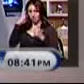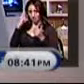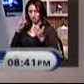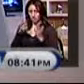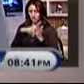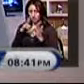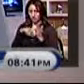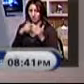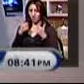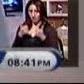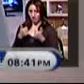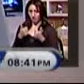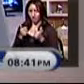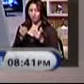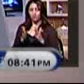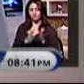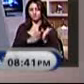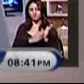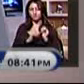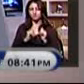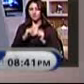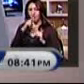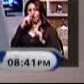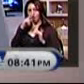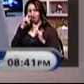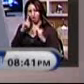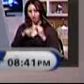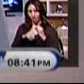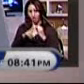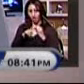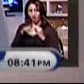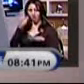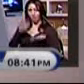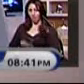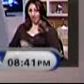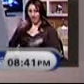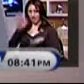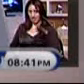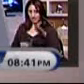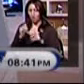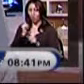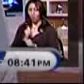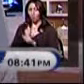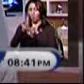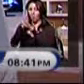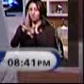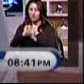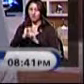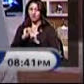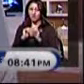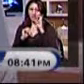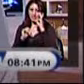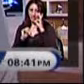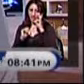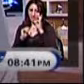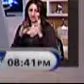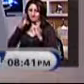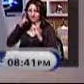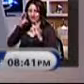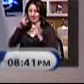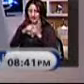فيها معاني جميله جدا، كرامه والعدل والحريه، دي معاني ورسائل كبيره في الروايه. هل انت حاسس ان